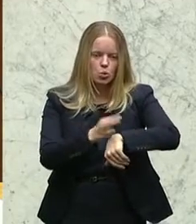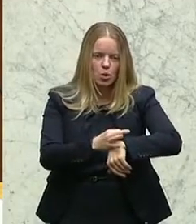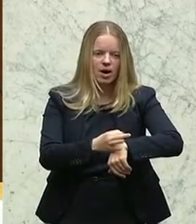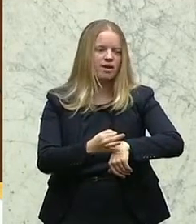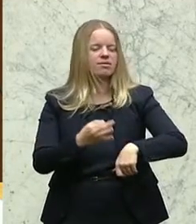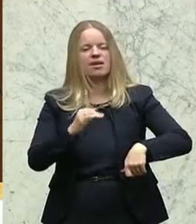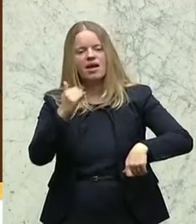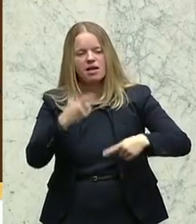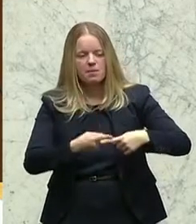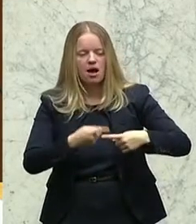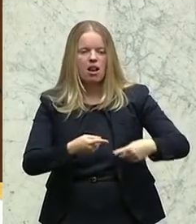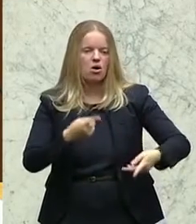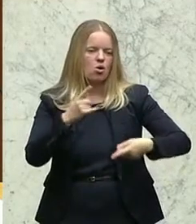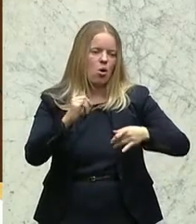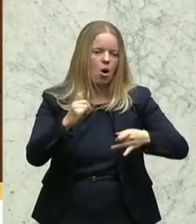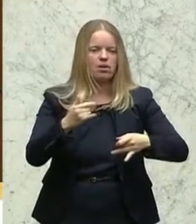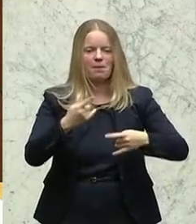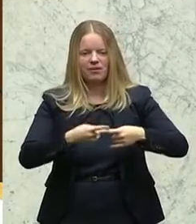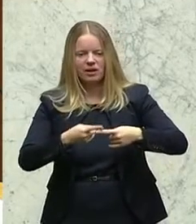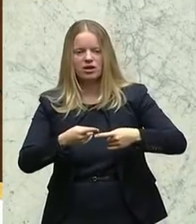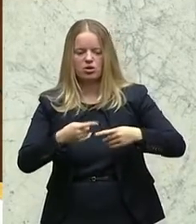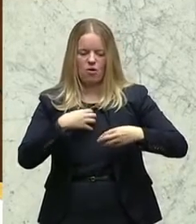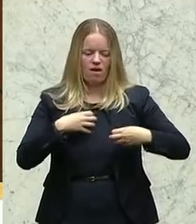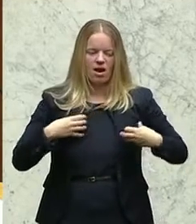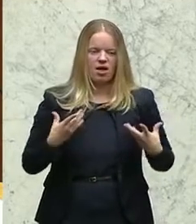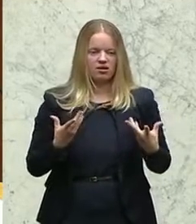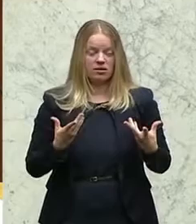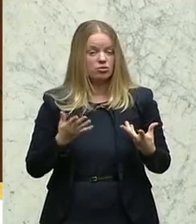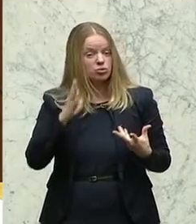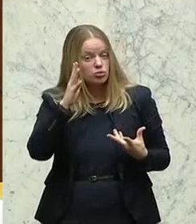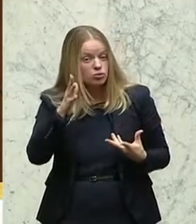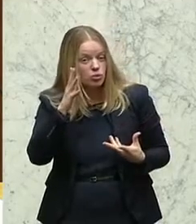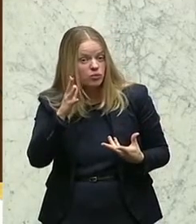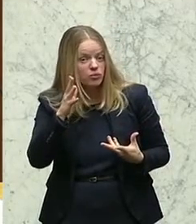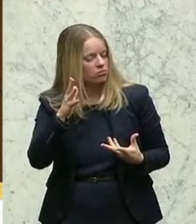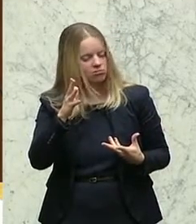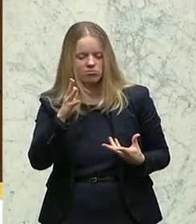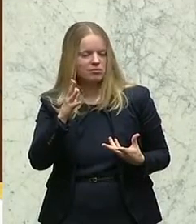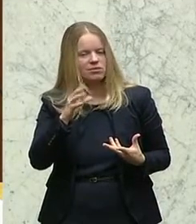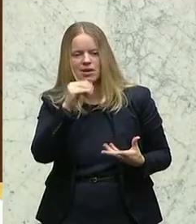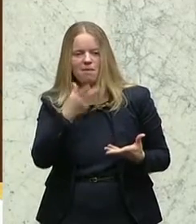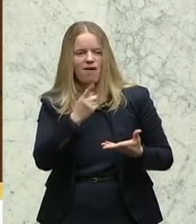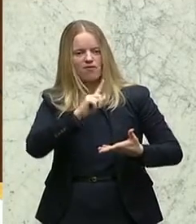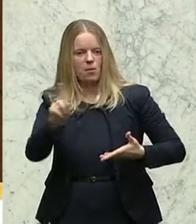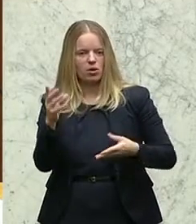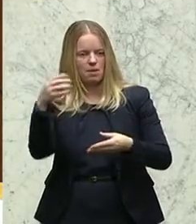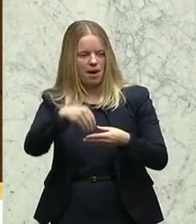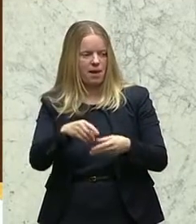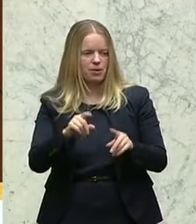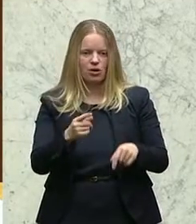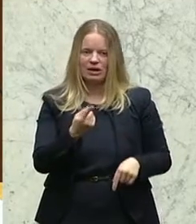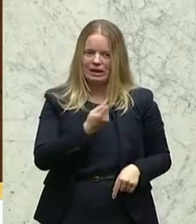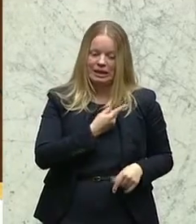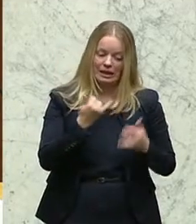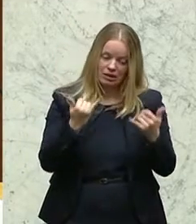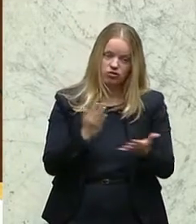und Platinwaren, Juwelen und Edelsteinen fällt künftig nicht mehr unter das Verbot. Das heißt, ich